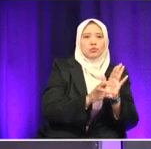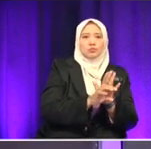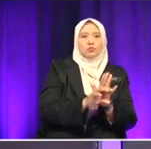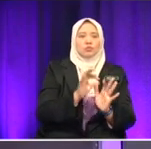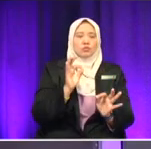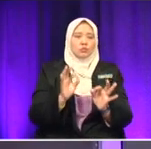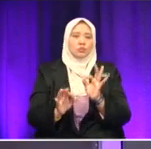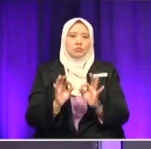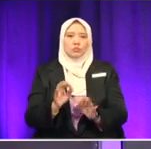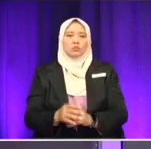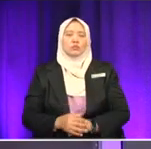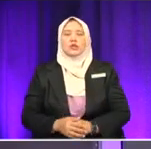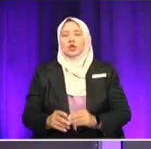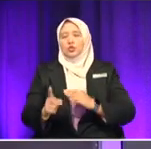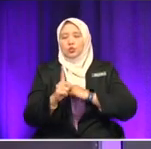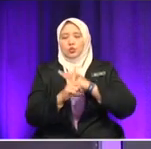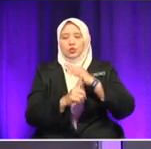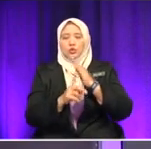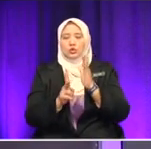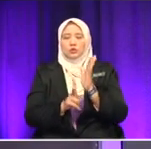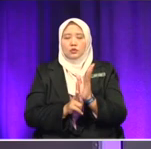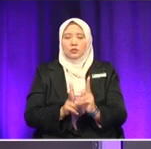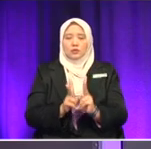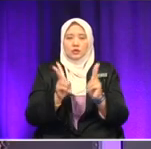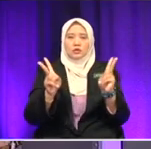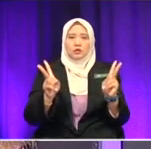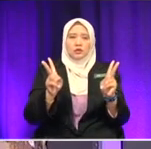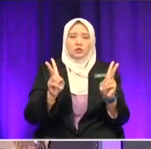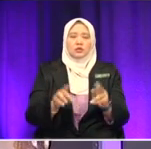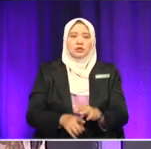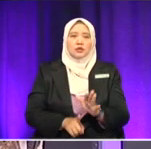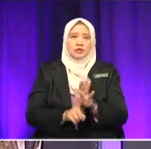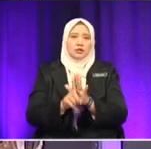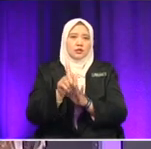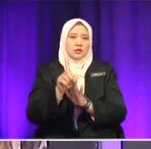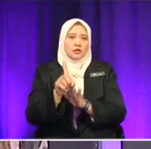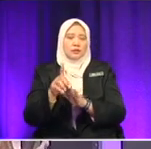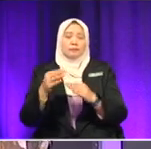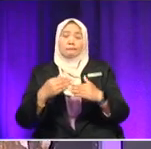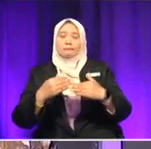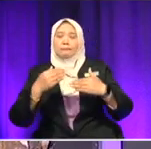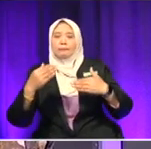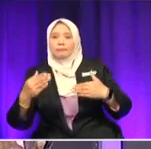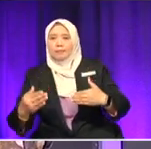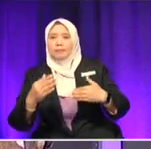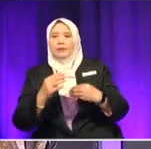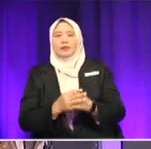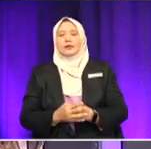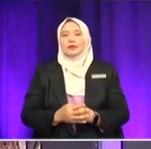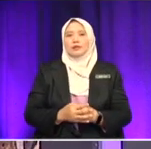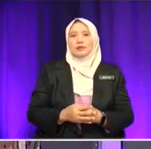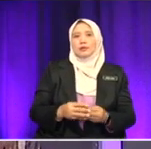berkurang. Contoh. Okey. Kemudian boleh jadi perbandingan. Kita boleh katakan, okey, tabung uji R mempunyai lebih